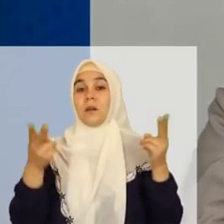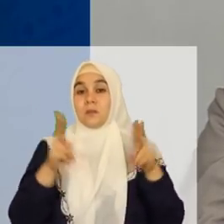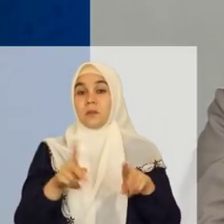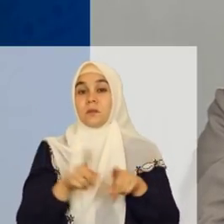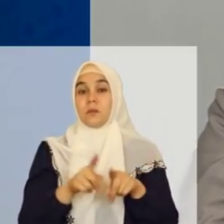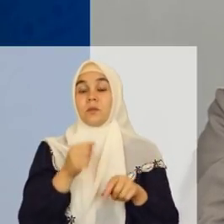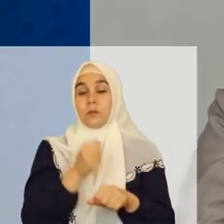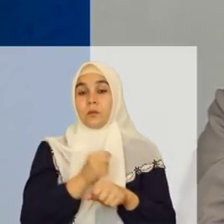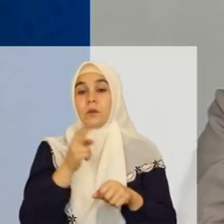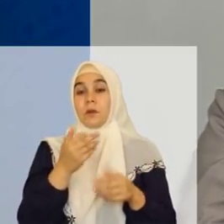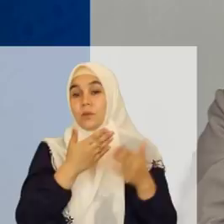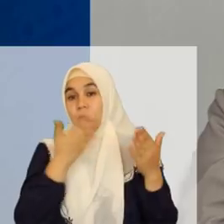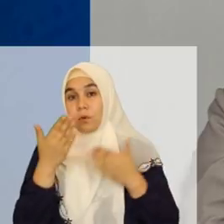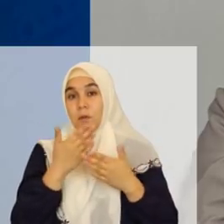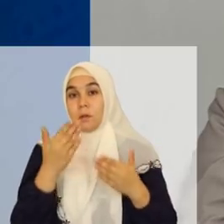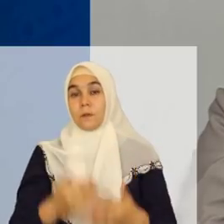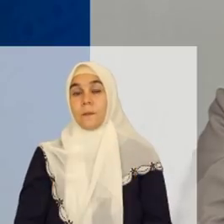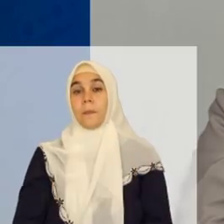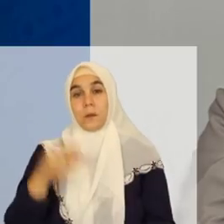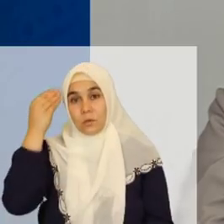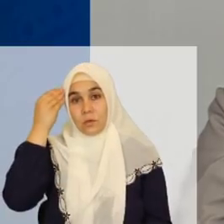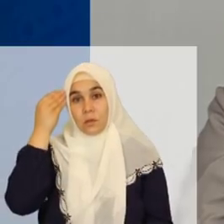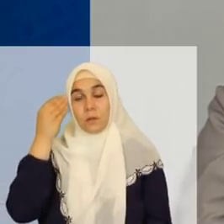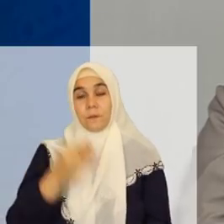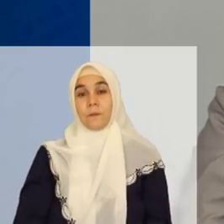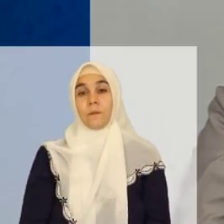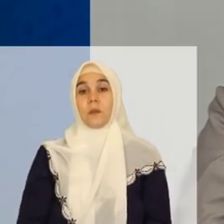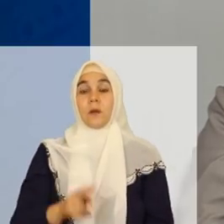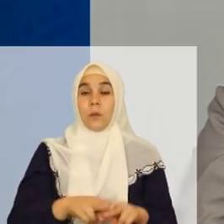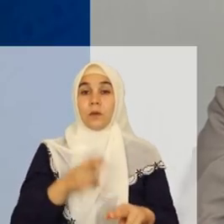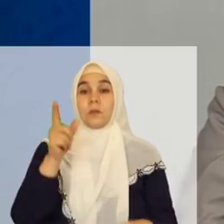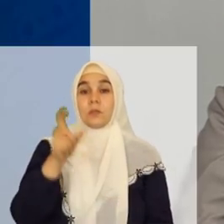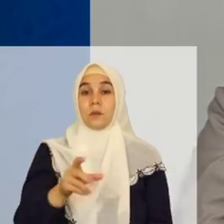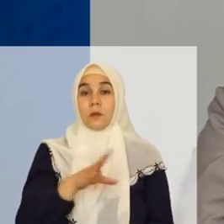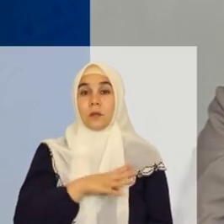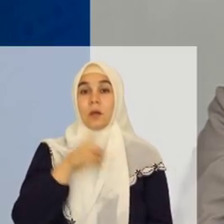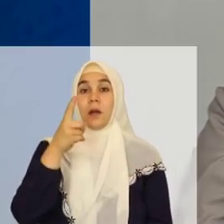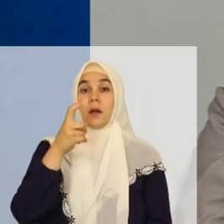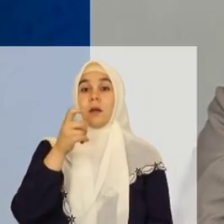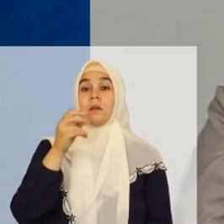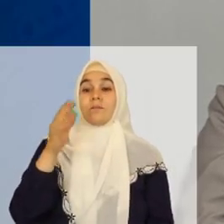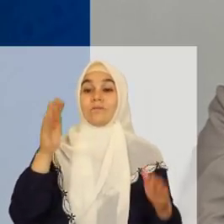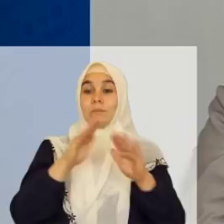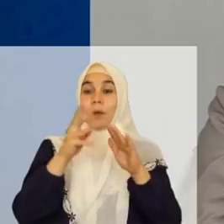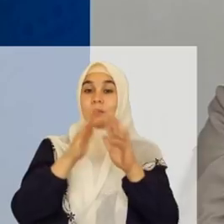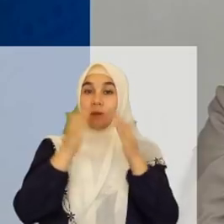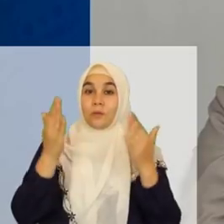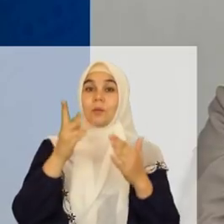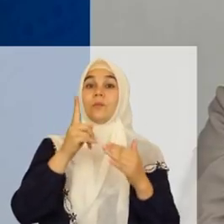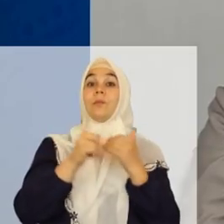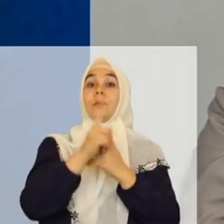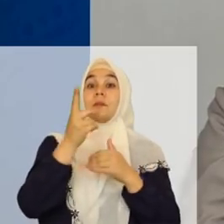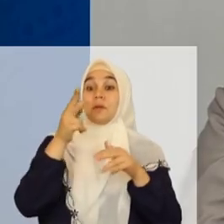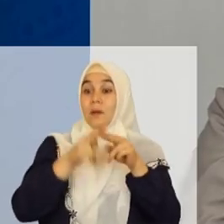qilingandagina qazosi o'qiladi. Tushunarlimi? Shuning uchun bir odam masjidga kelsa, birinchi rakat